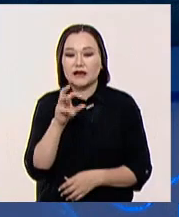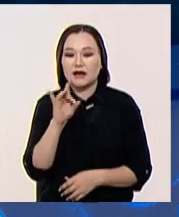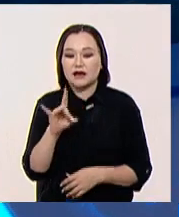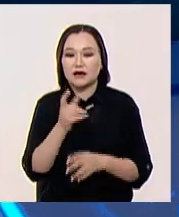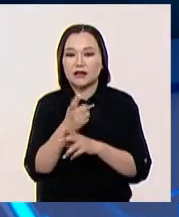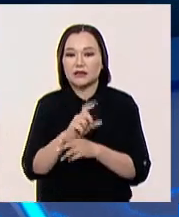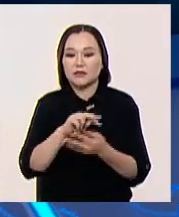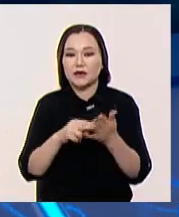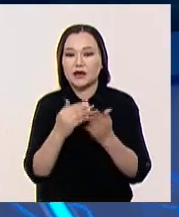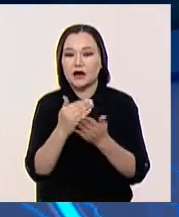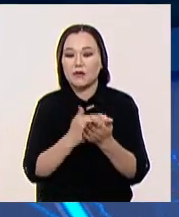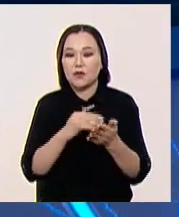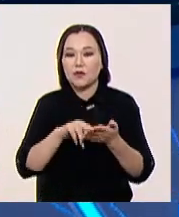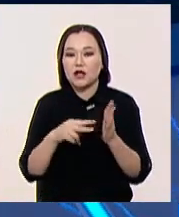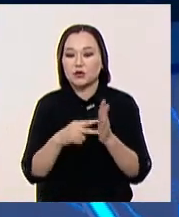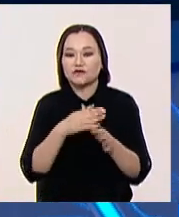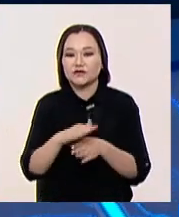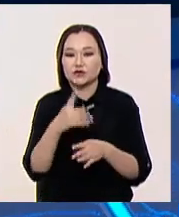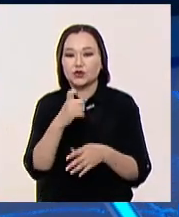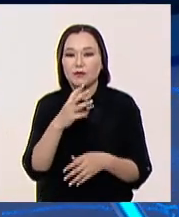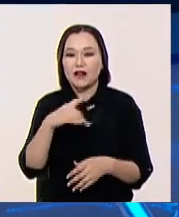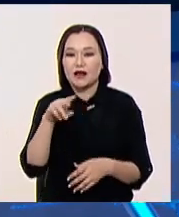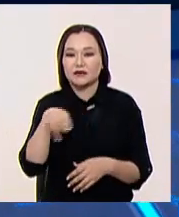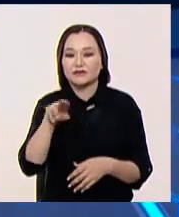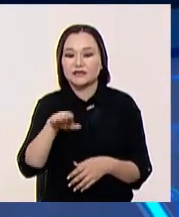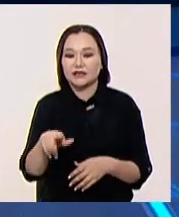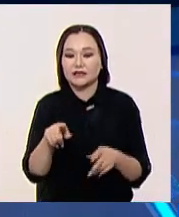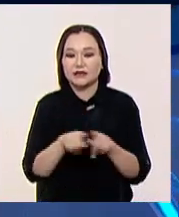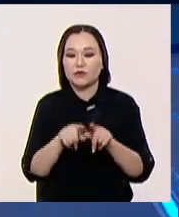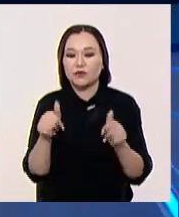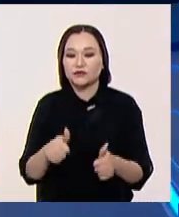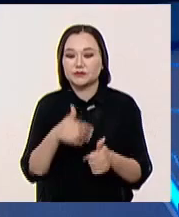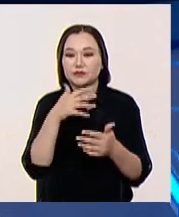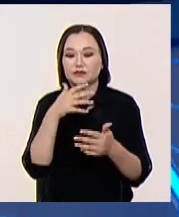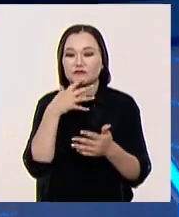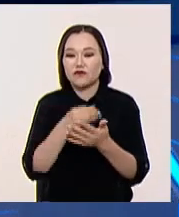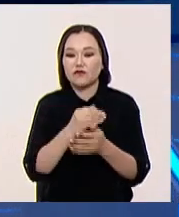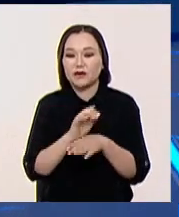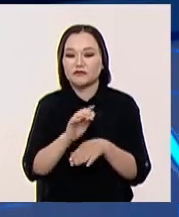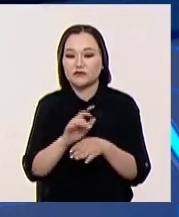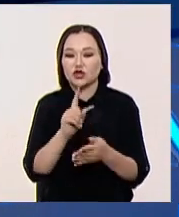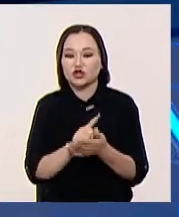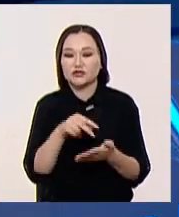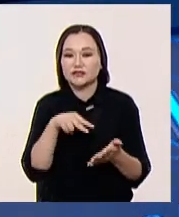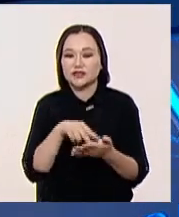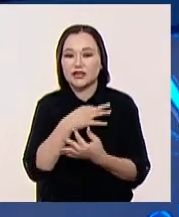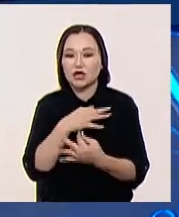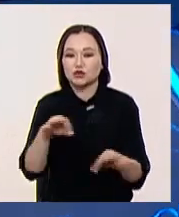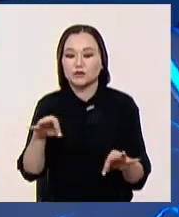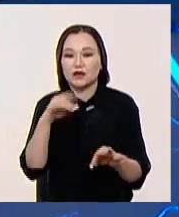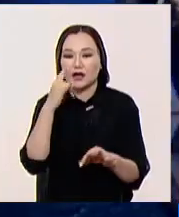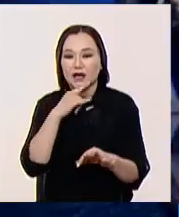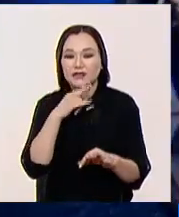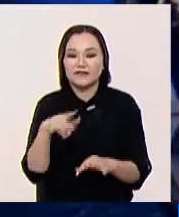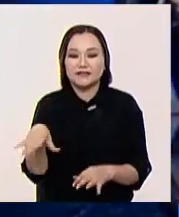программу планируют выделить 100 миллиардов тенге. Таким образом, автомобили отечественного производства должны стать доступнее